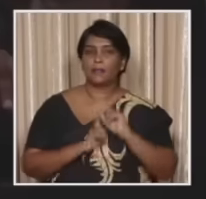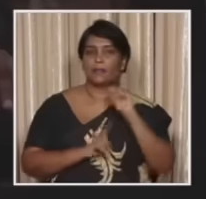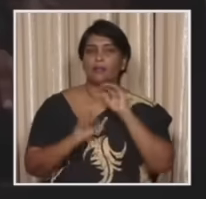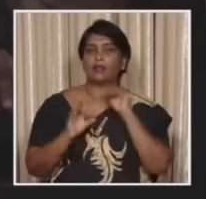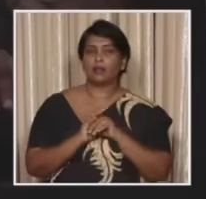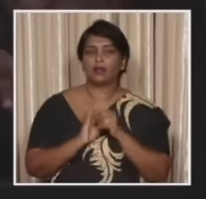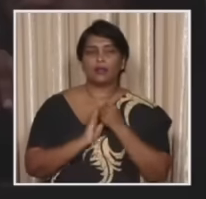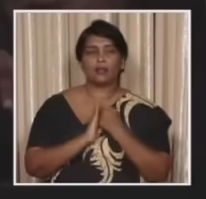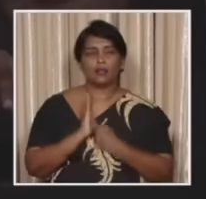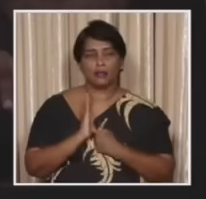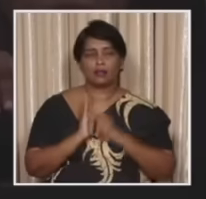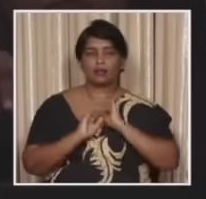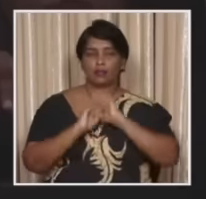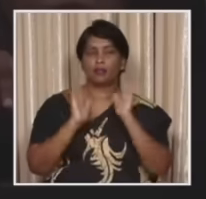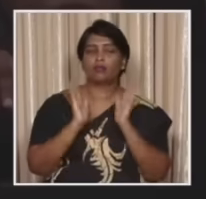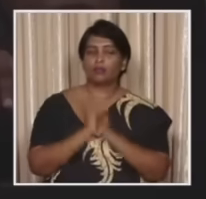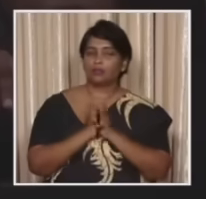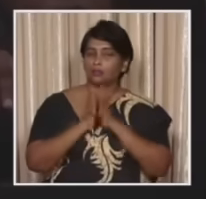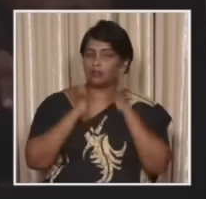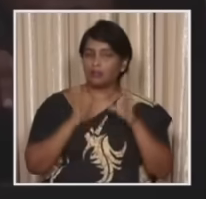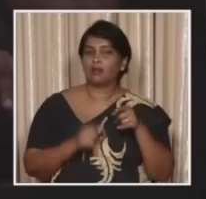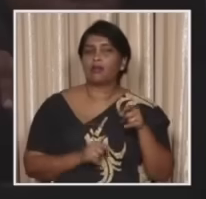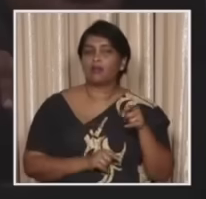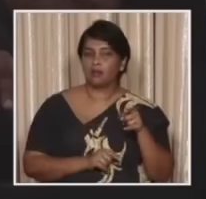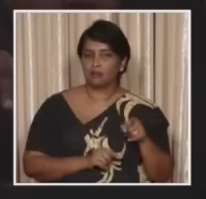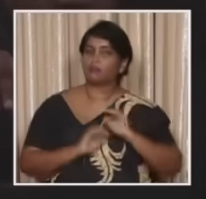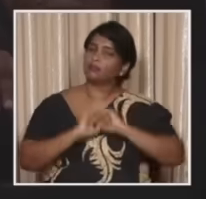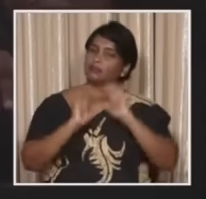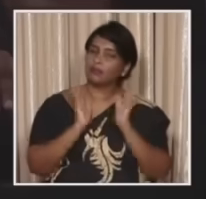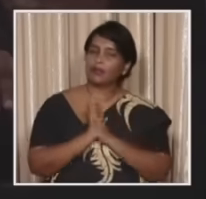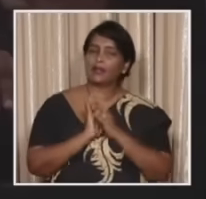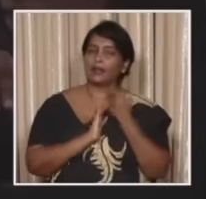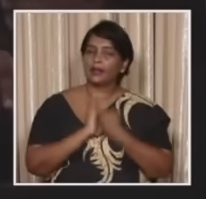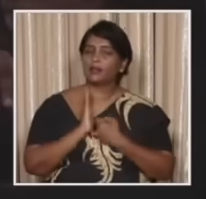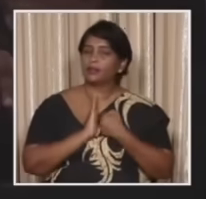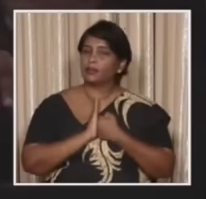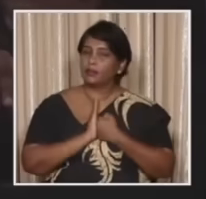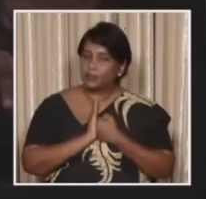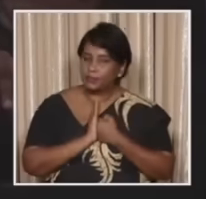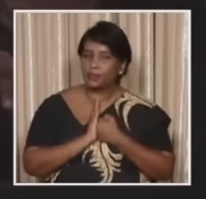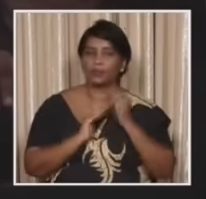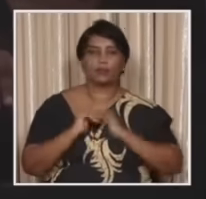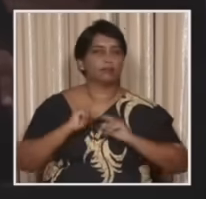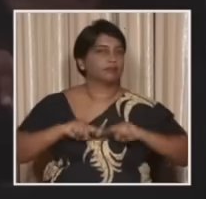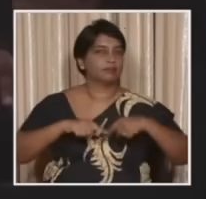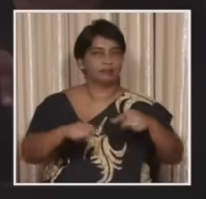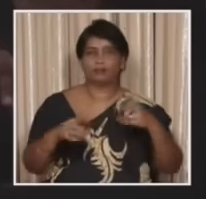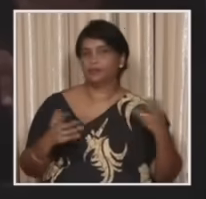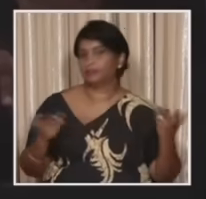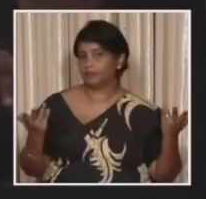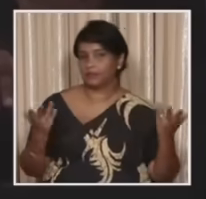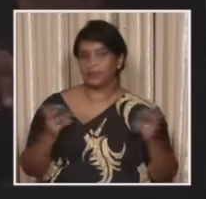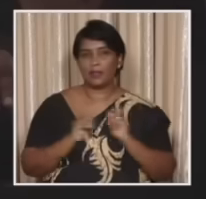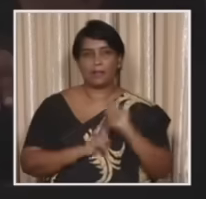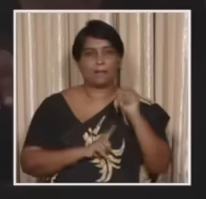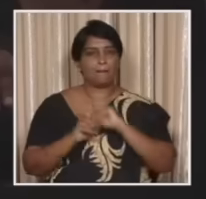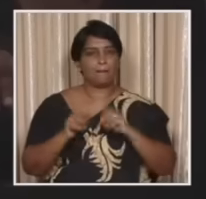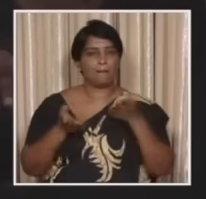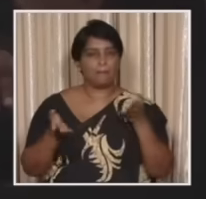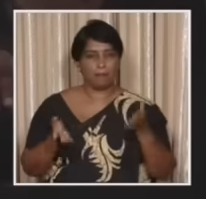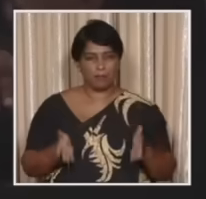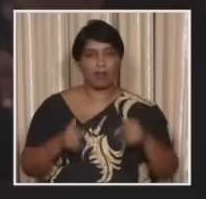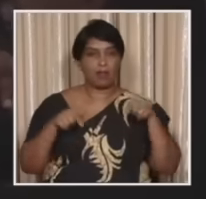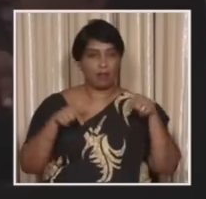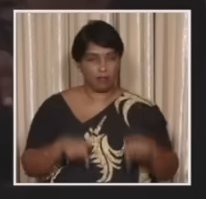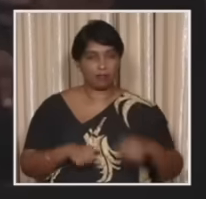පාර්ලිමේන්තුවේ නීතිය සම්ප්‍රදාය සියල්ල කොතෙක් තිබුණත් ඒ සියල්ල නීතිගරුක සම්ප්‍රදායක ක්‍රියාත්මක වෙන්නේ නැහැ. මේ පාර්ලිමේන්තුවේ අද